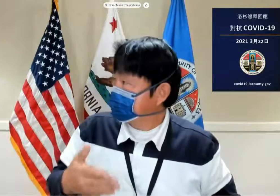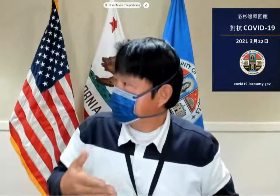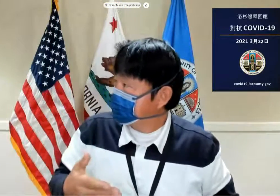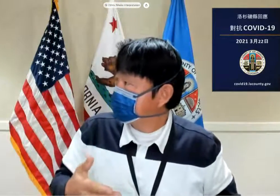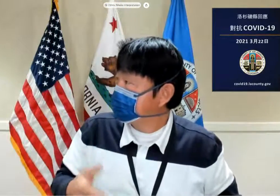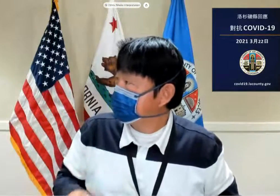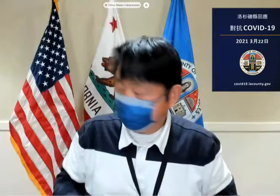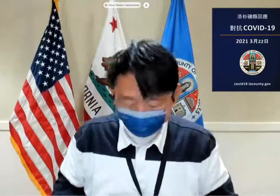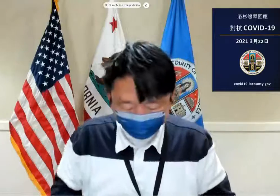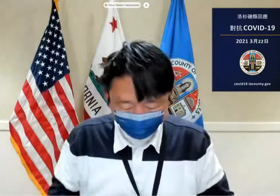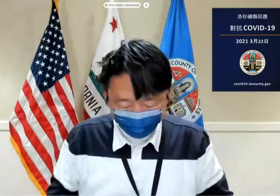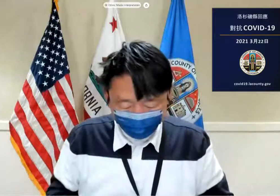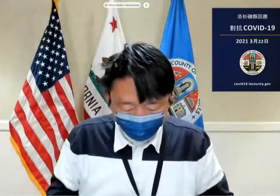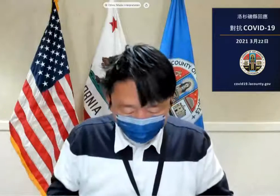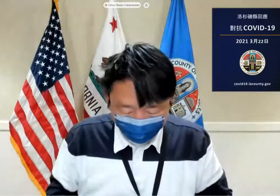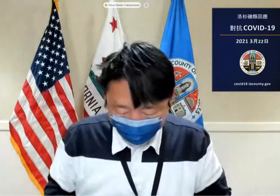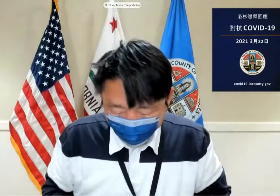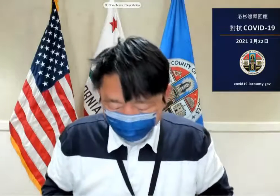Okay. Yeah.